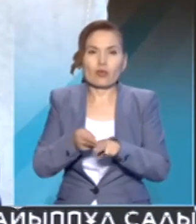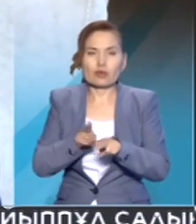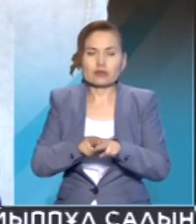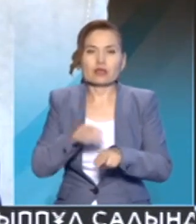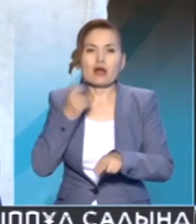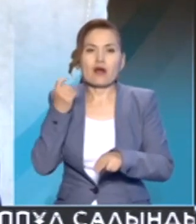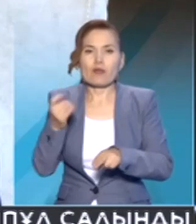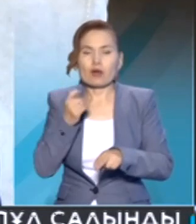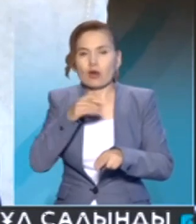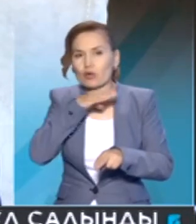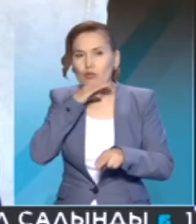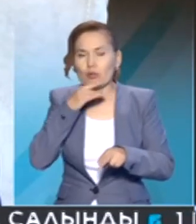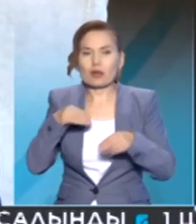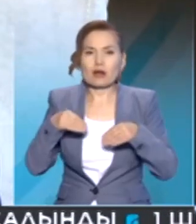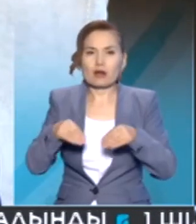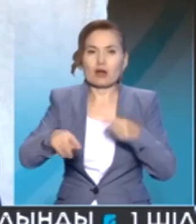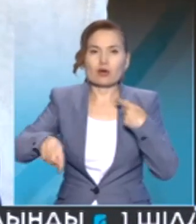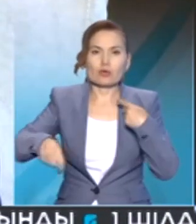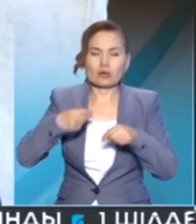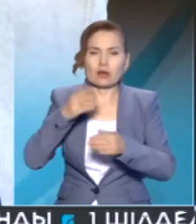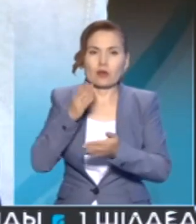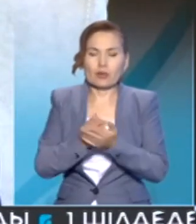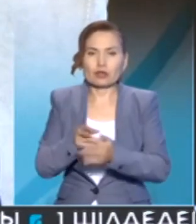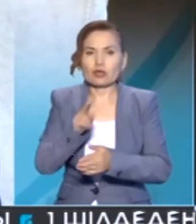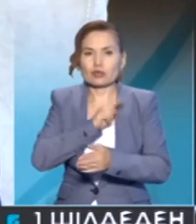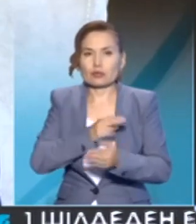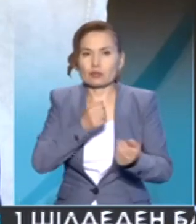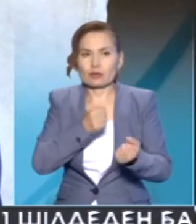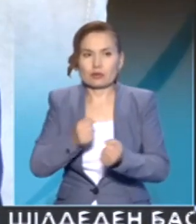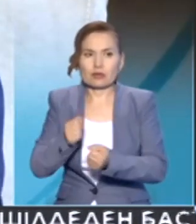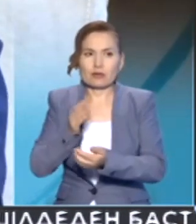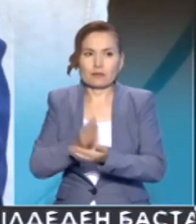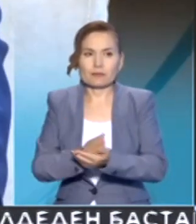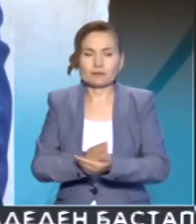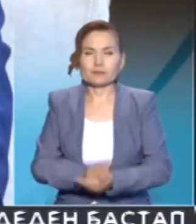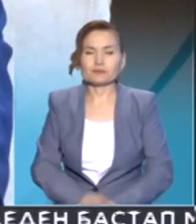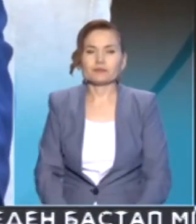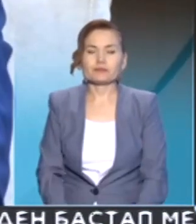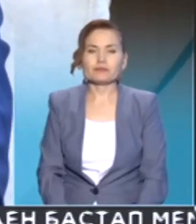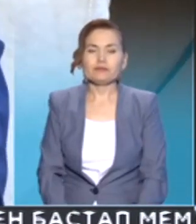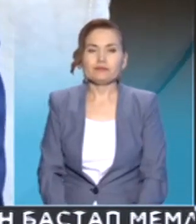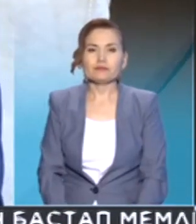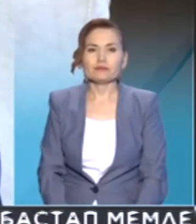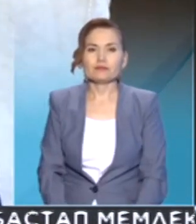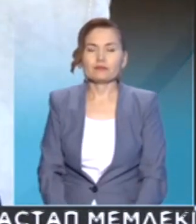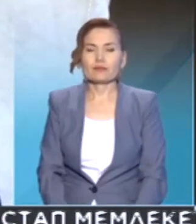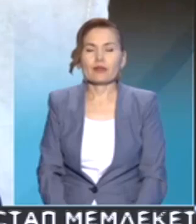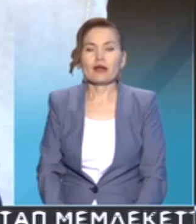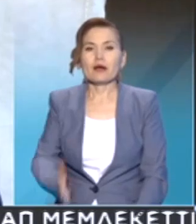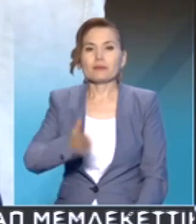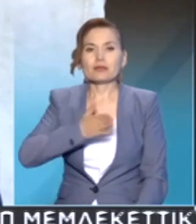отандық агроөнеркәсіп кешенінің дамуын тежелуге әкелуі әбден мүмкін. Ең сорақысы,